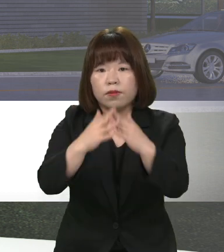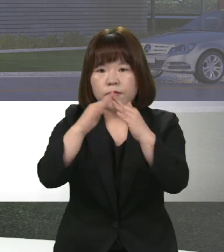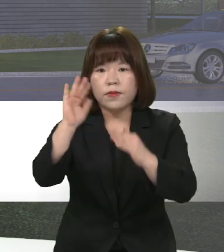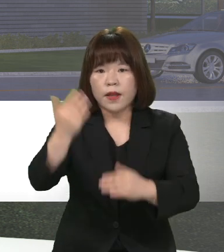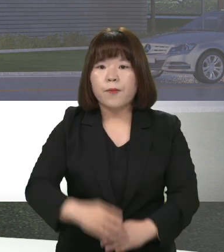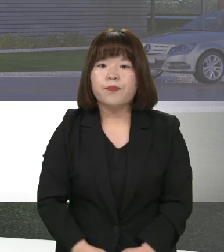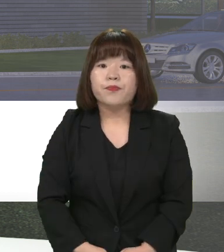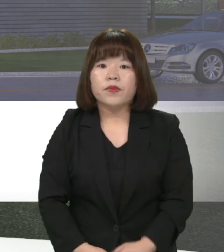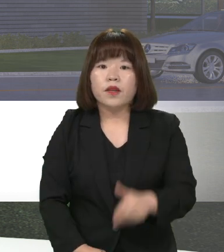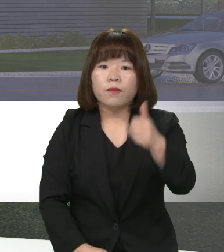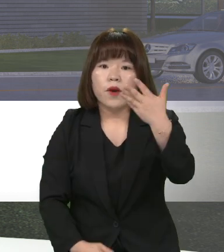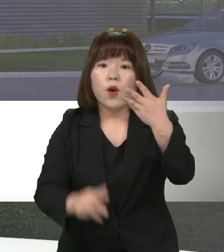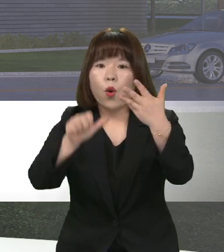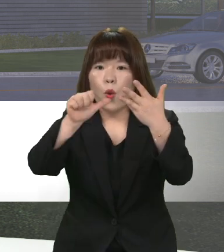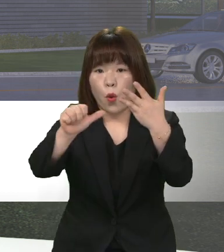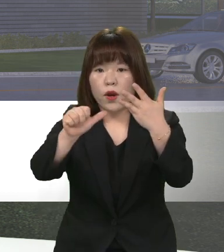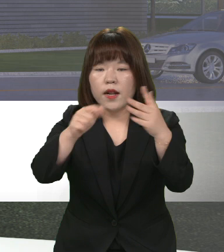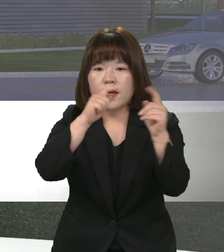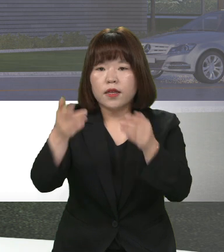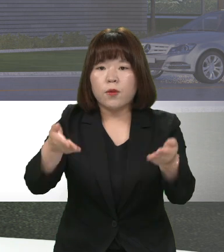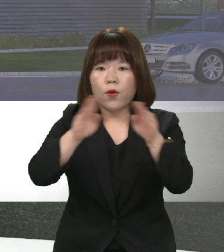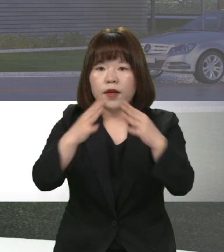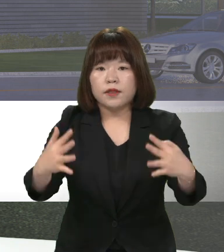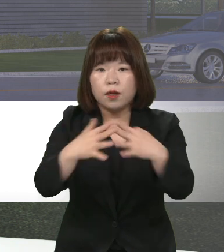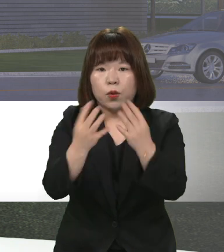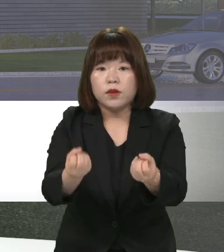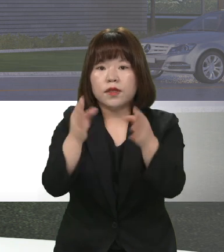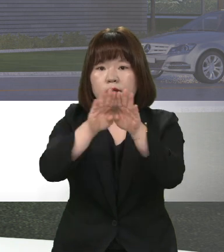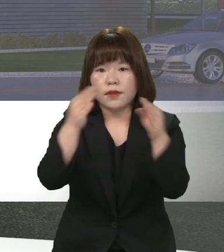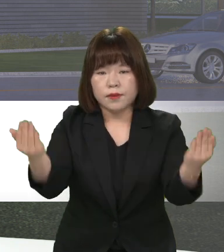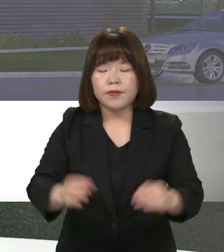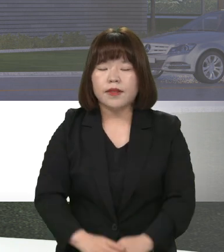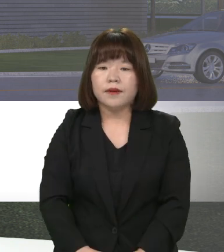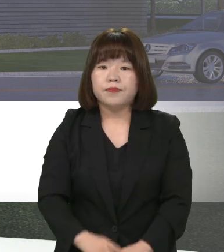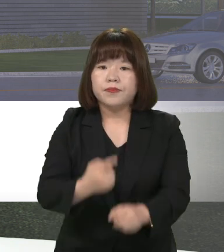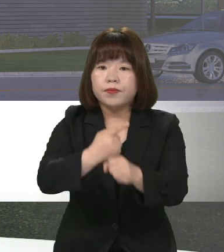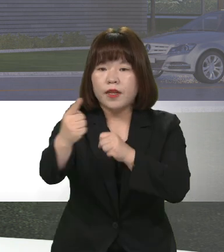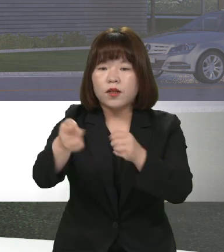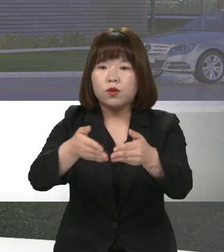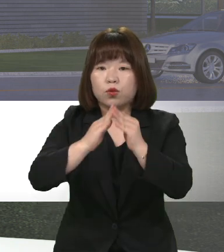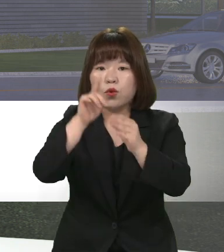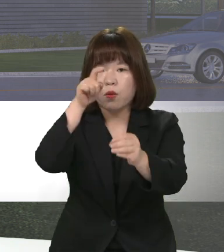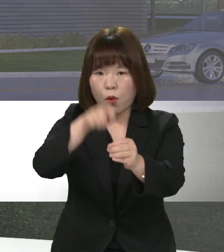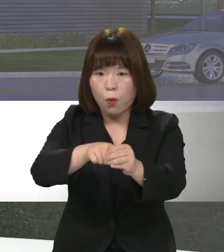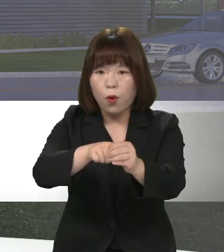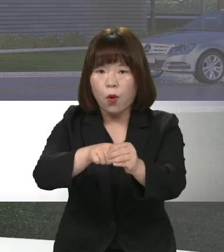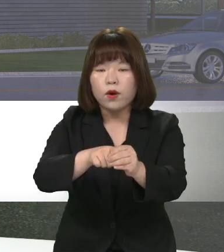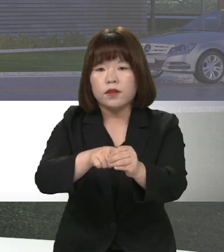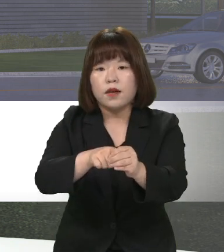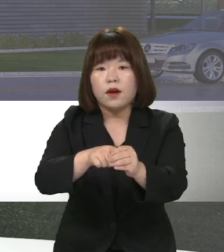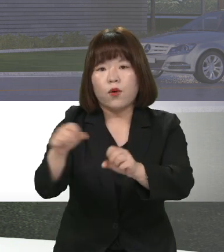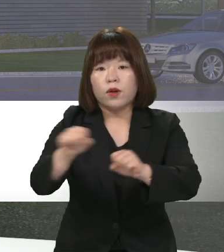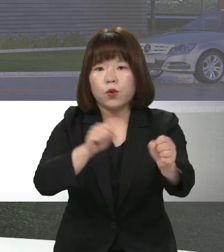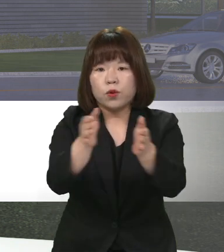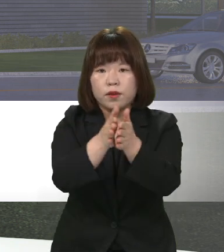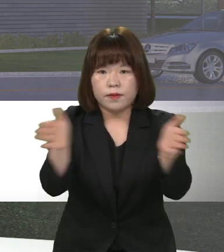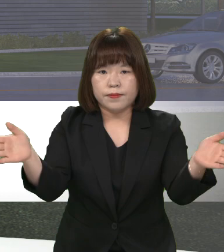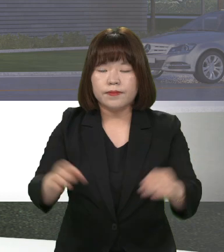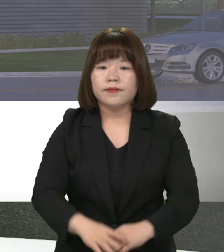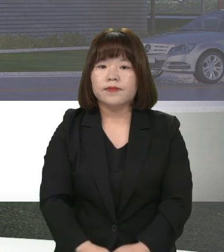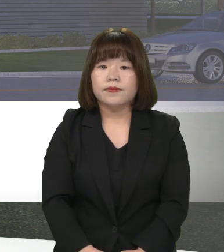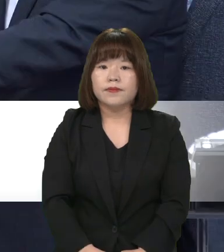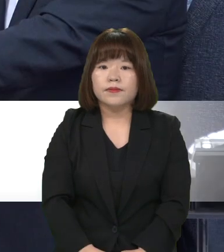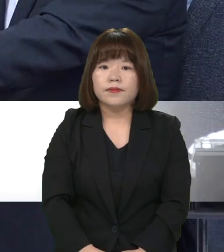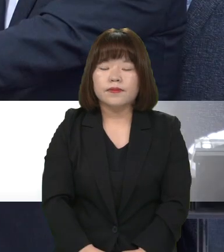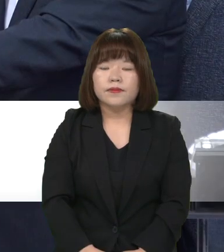폰 신은서 꼭 기념관 건립 착공식을 가졌는데요 2023년 준공을 목표로 하며 힘차게 첫삽을 떴습니다